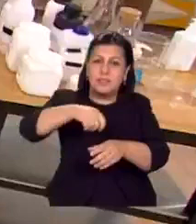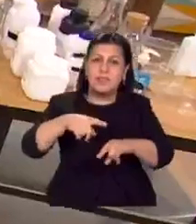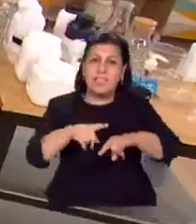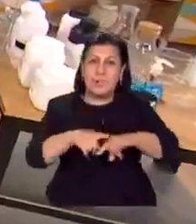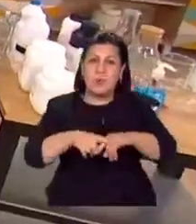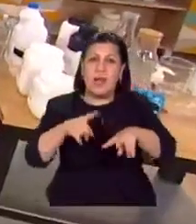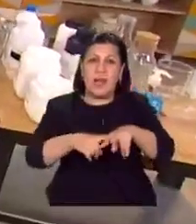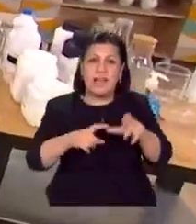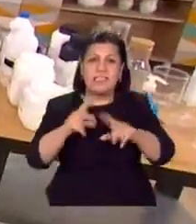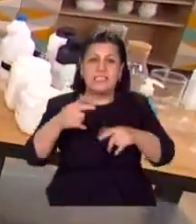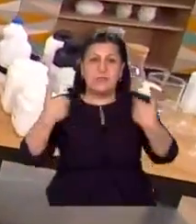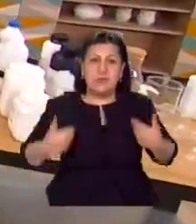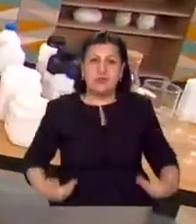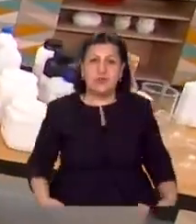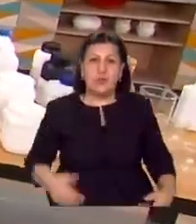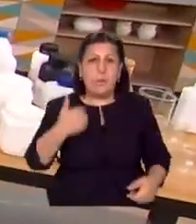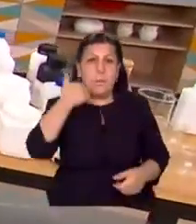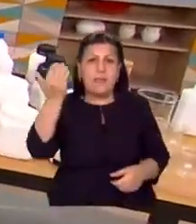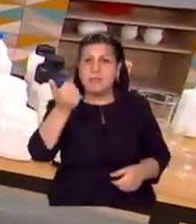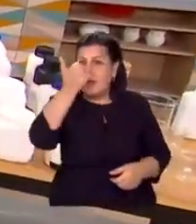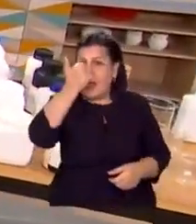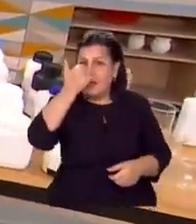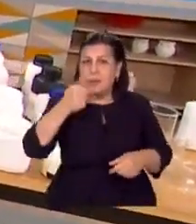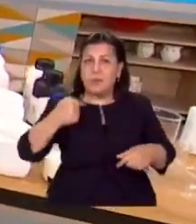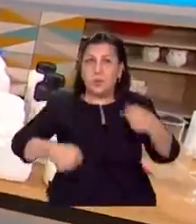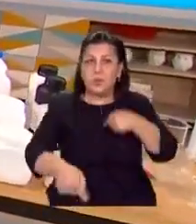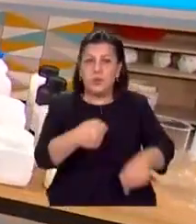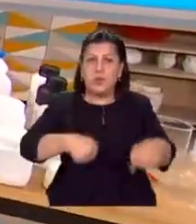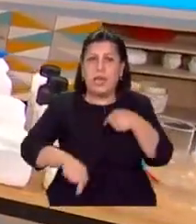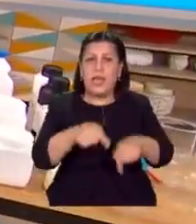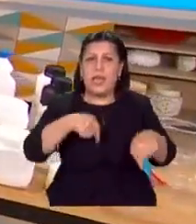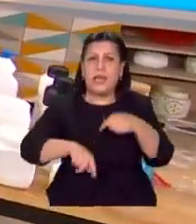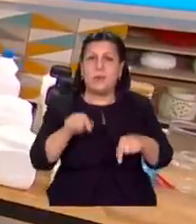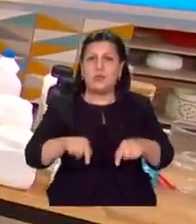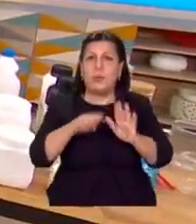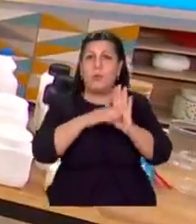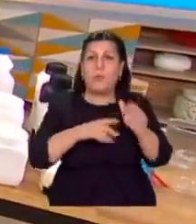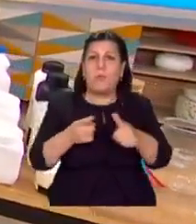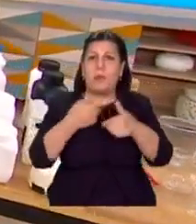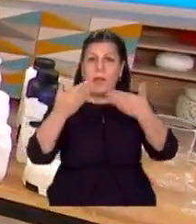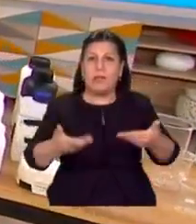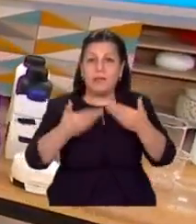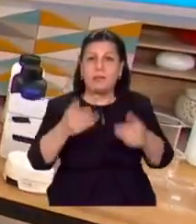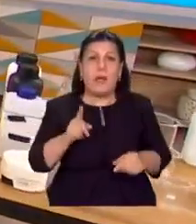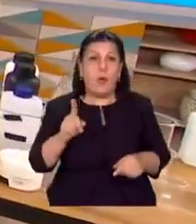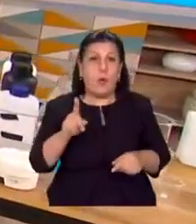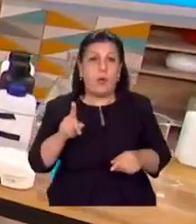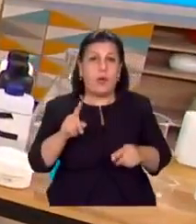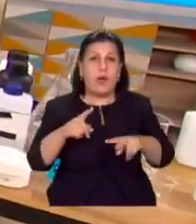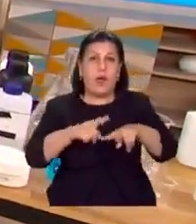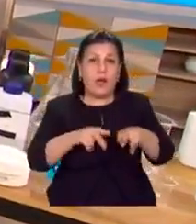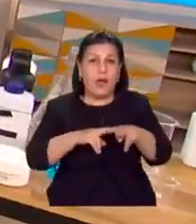hipokloroz asit Aslında vücudumuzda beyaz.kan hücrelerimiz Yani bugün Pro bu içinde bahsettiğimiz o